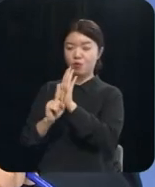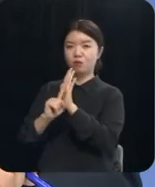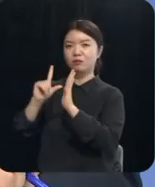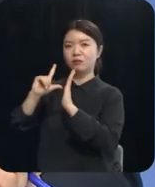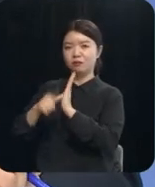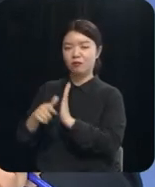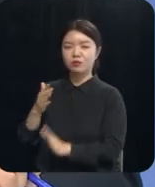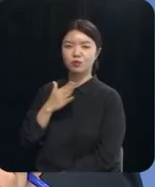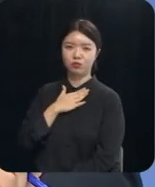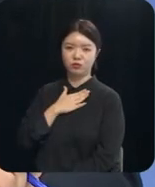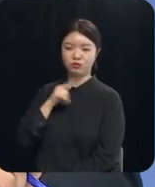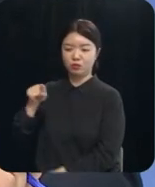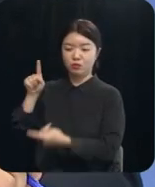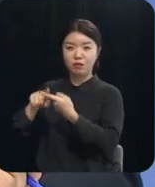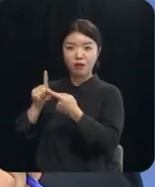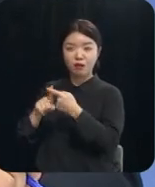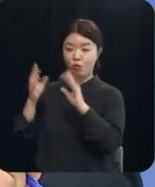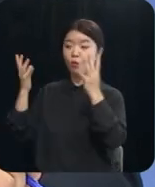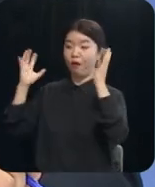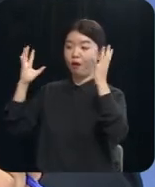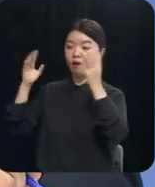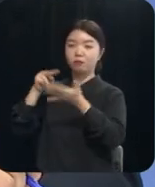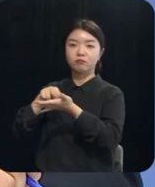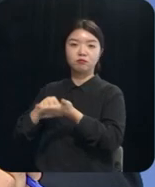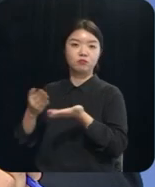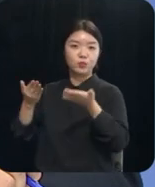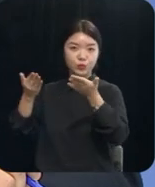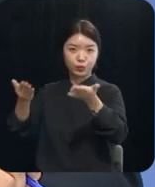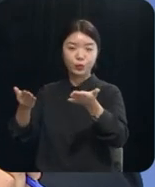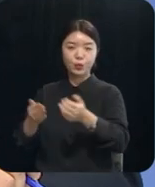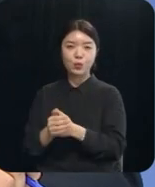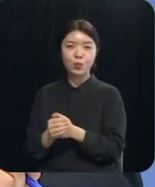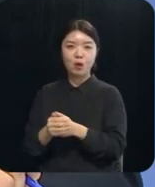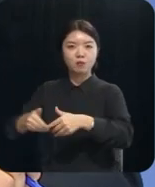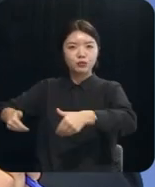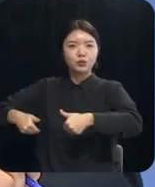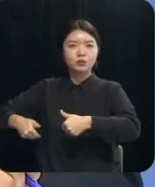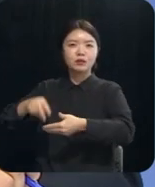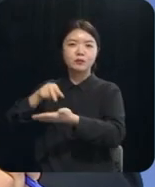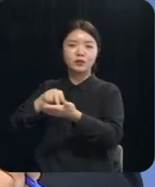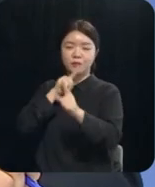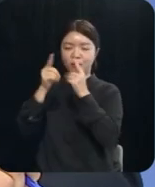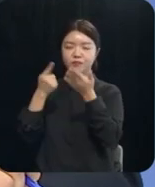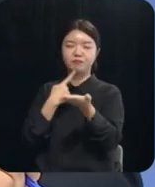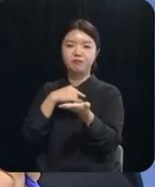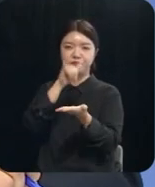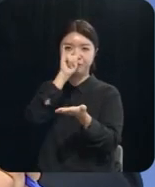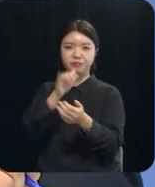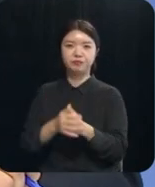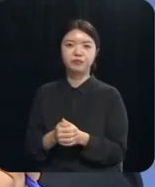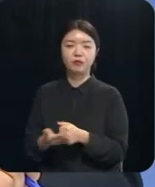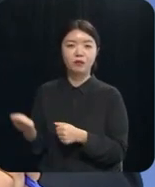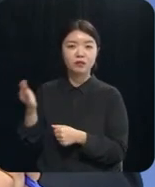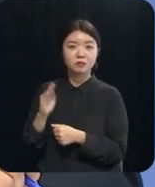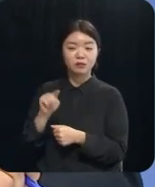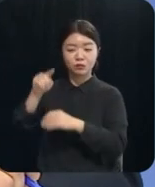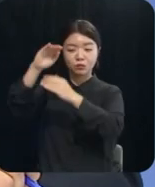당시에 저는 그것에 대해서 환영 논평을 내고 필요하다는 입장들을 얘기해왔습니다. 그렇지만 그 과정